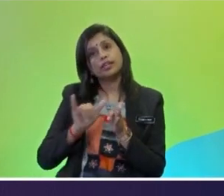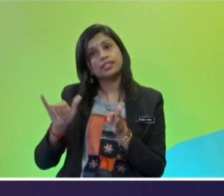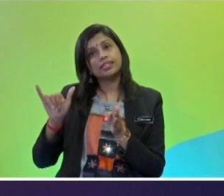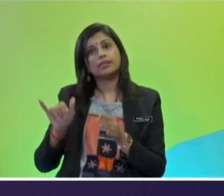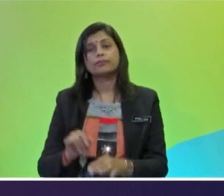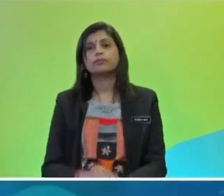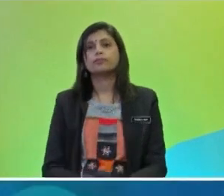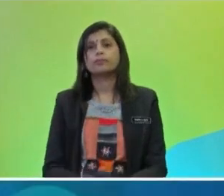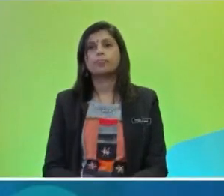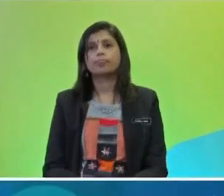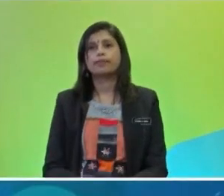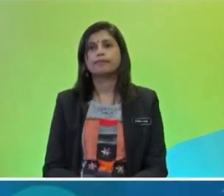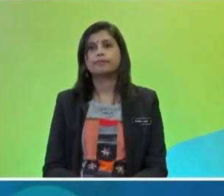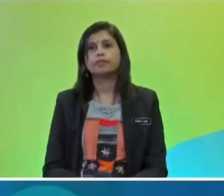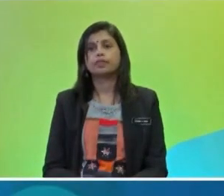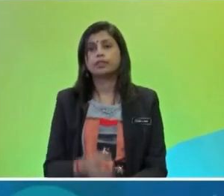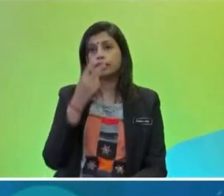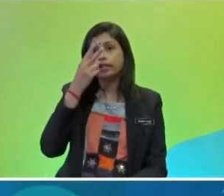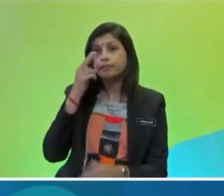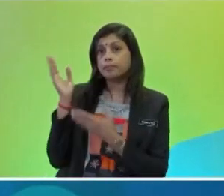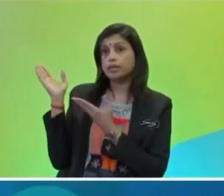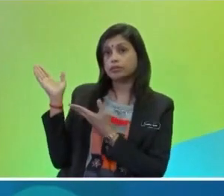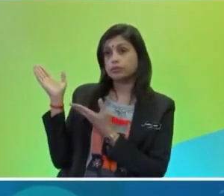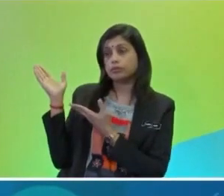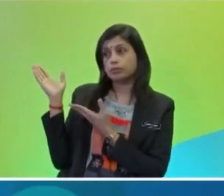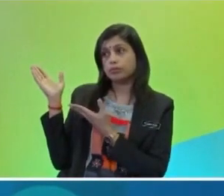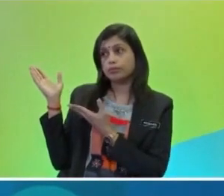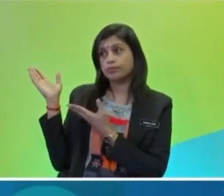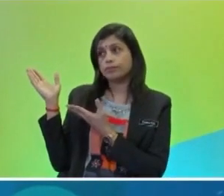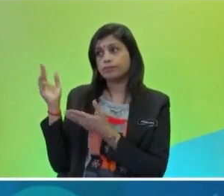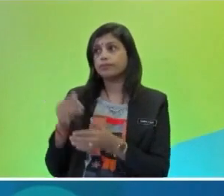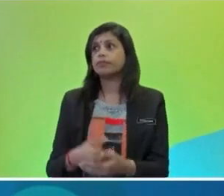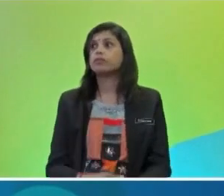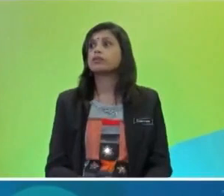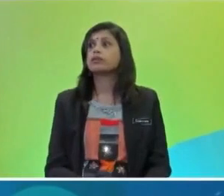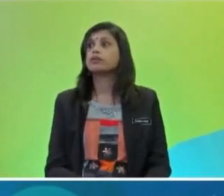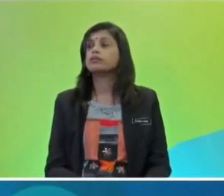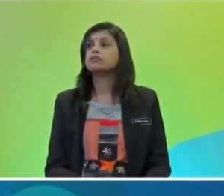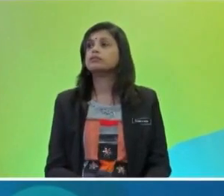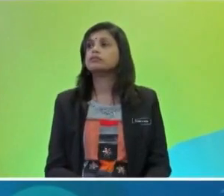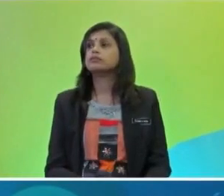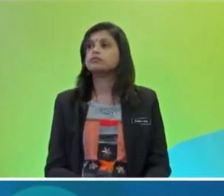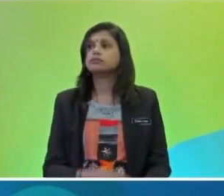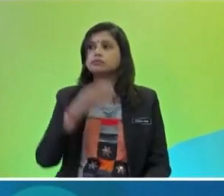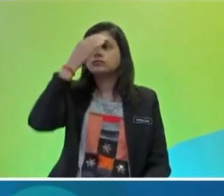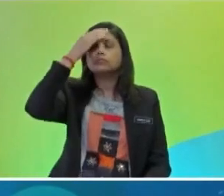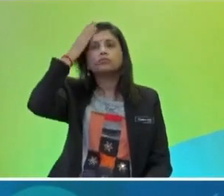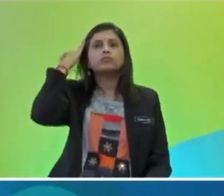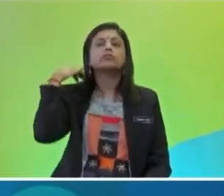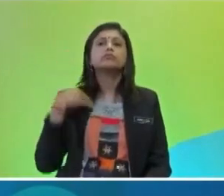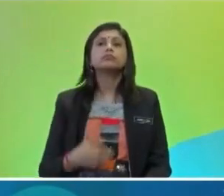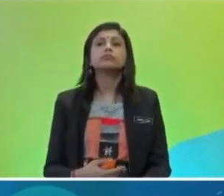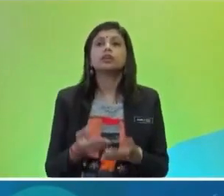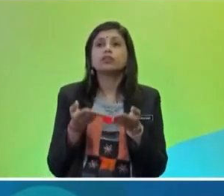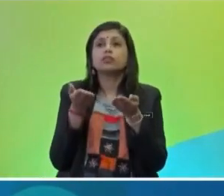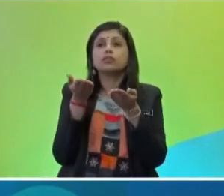jawapan? Mungkin dekat sini pun saya nampak. Okey, dari segi dalam ada apa dekat tangan budak perempuan tersebut